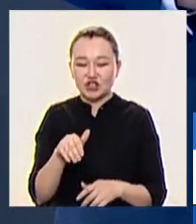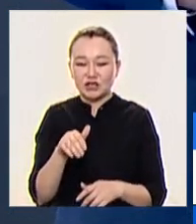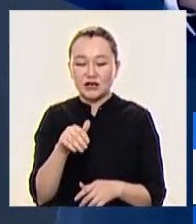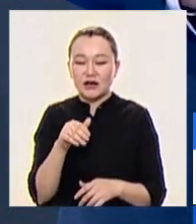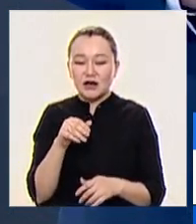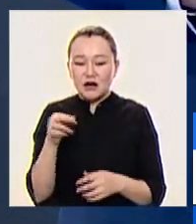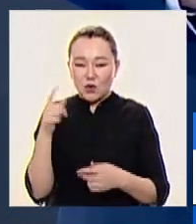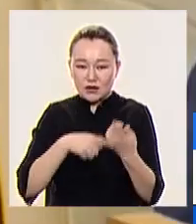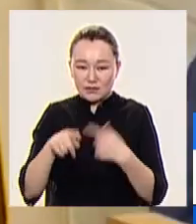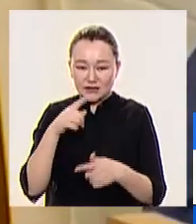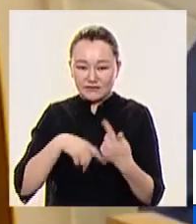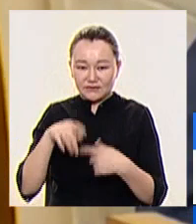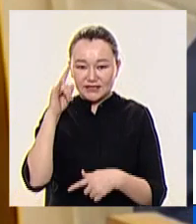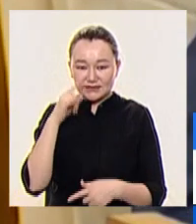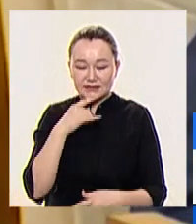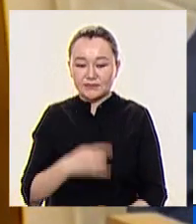кандастар.